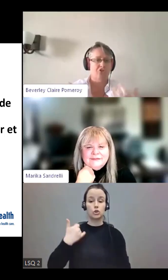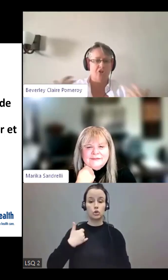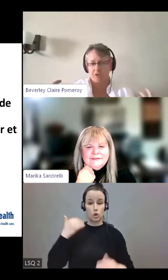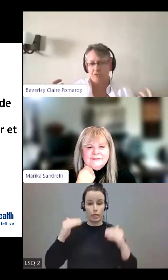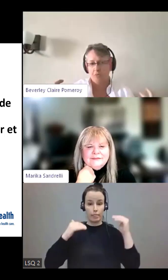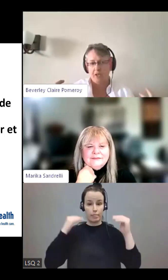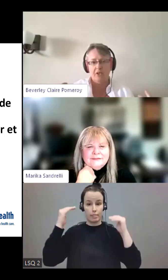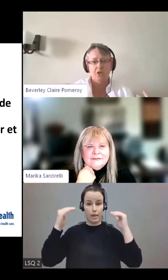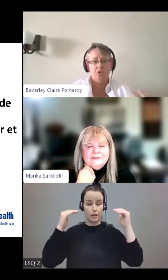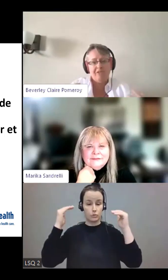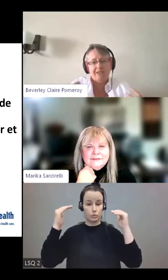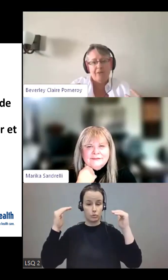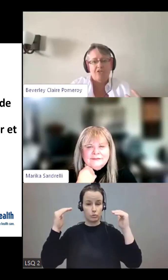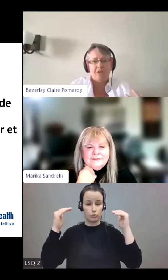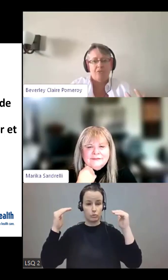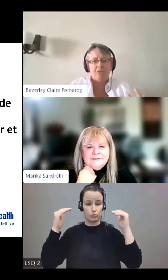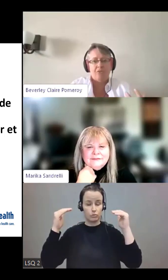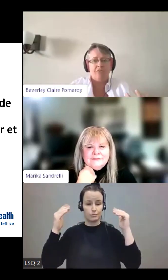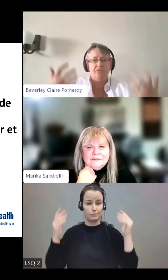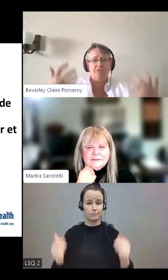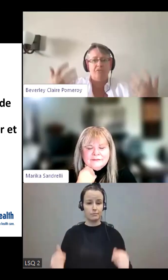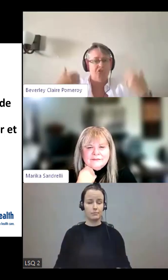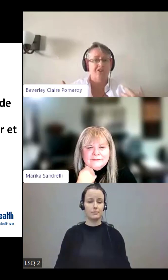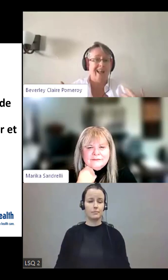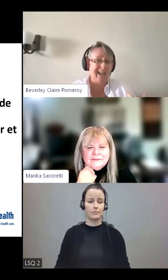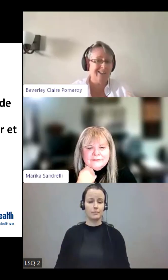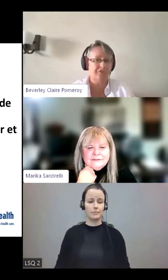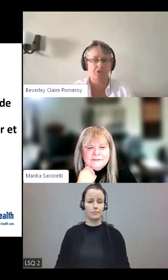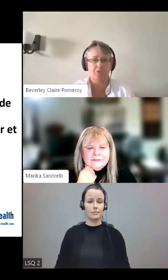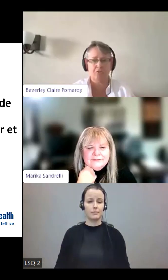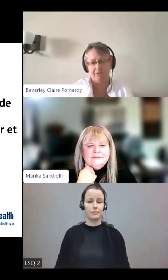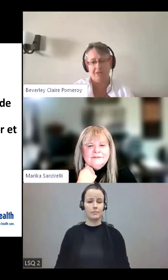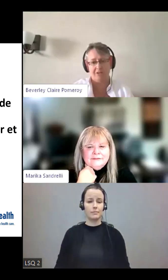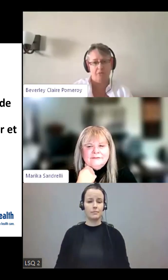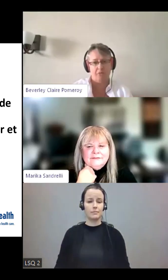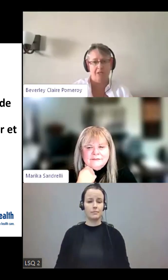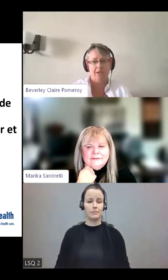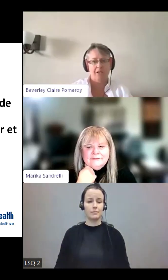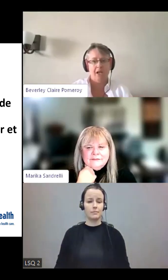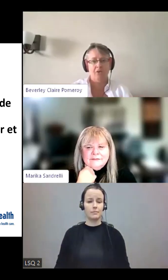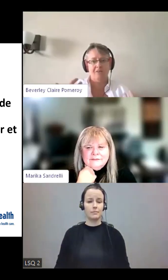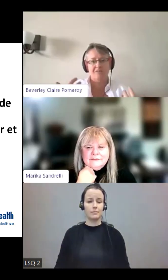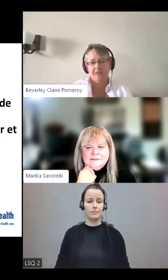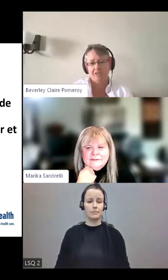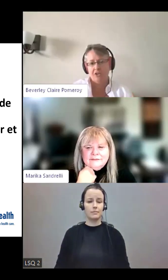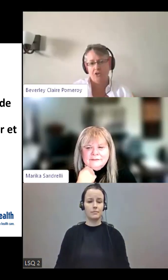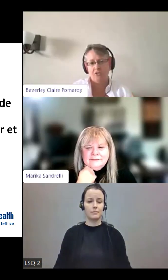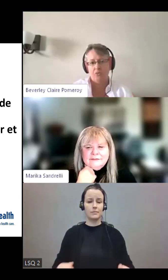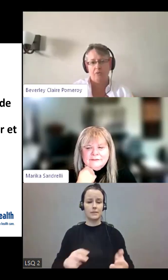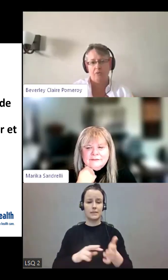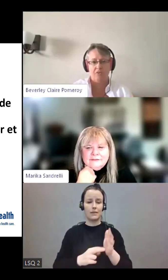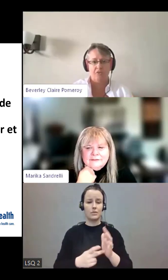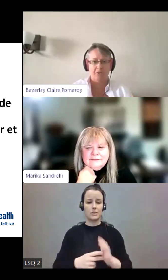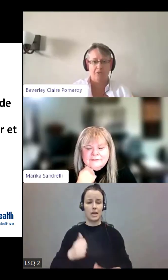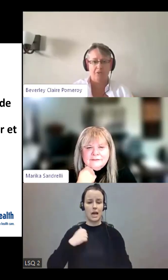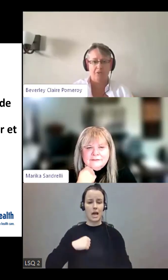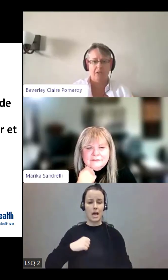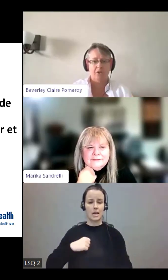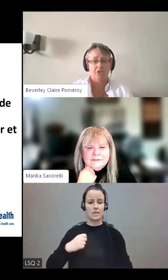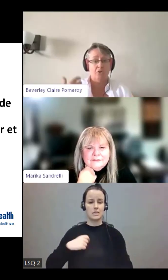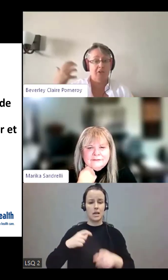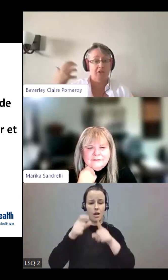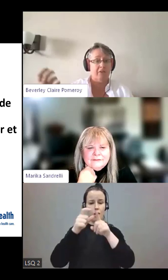avoir un langage qui reflète des termes génériques, si on veut, sur le genre, nous aide.